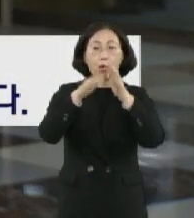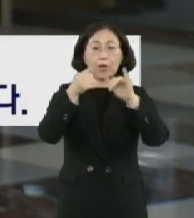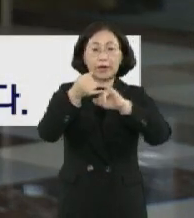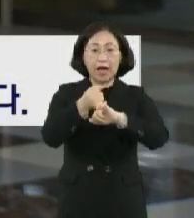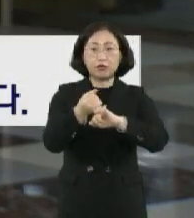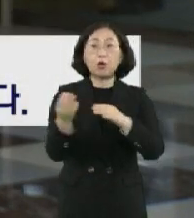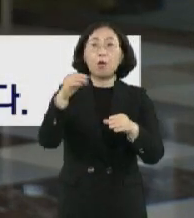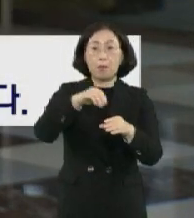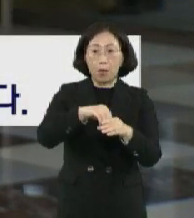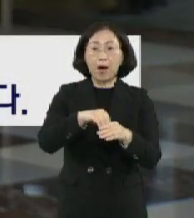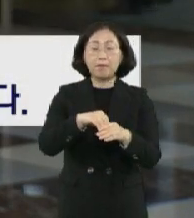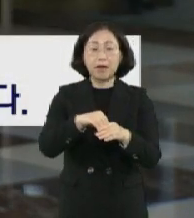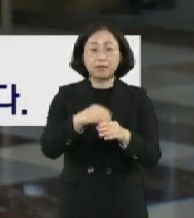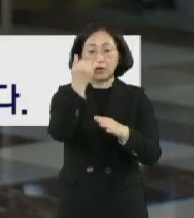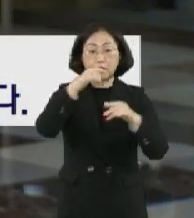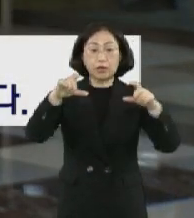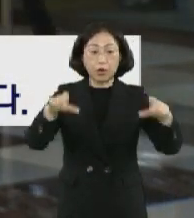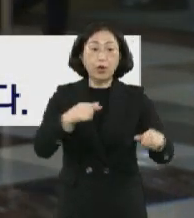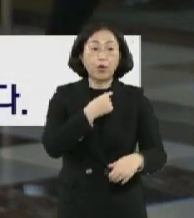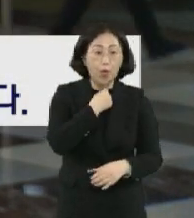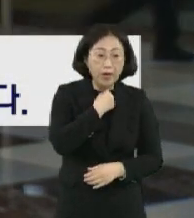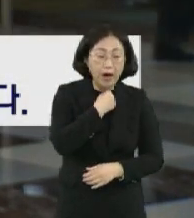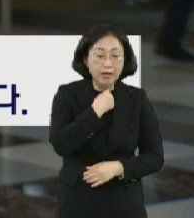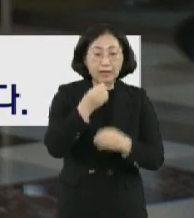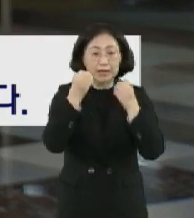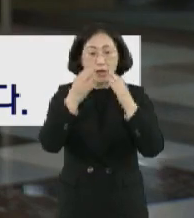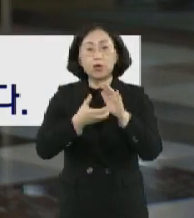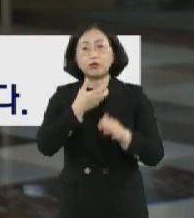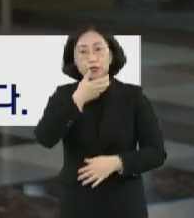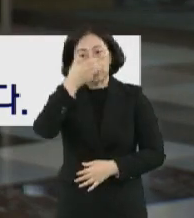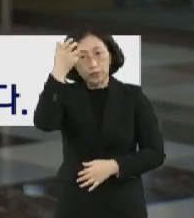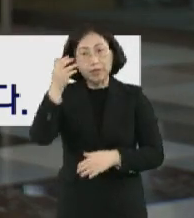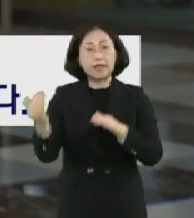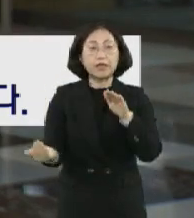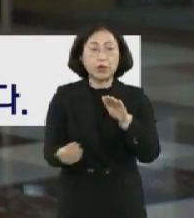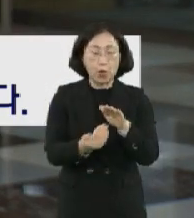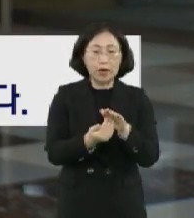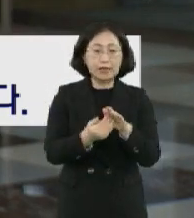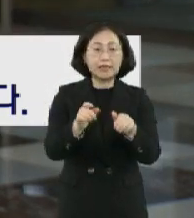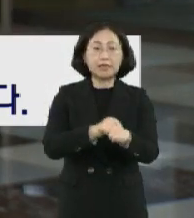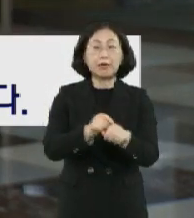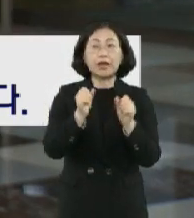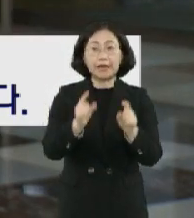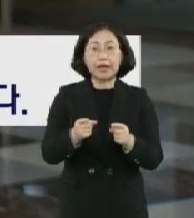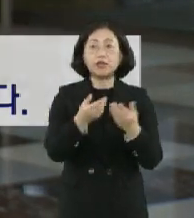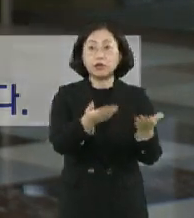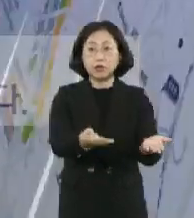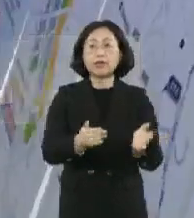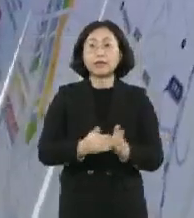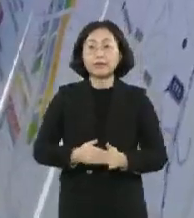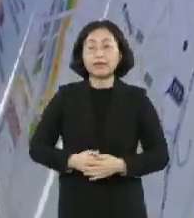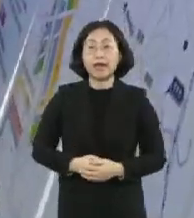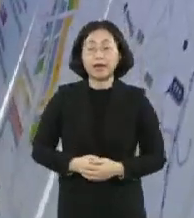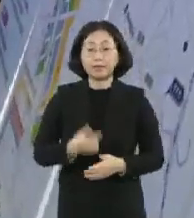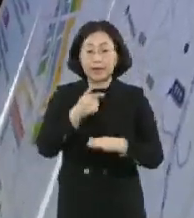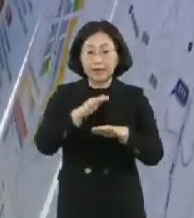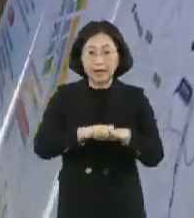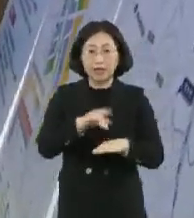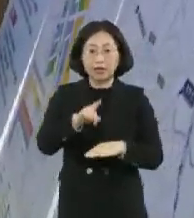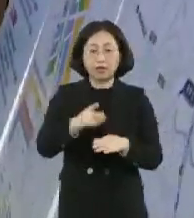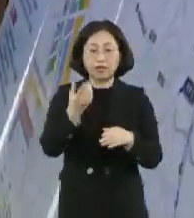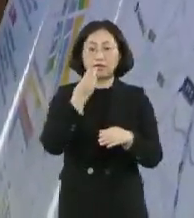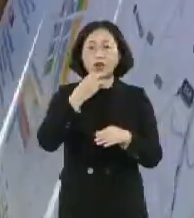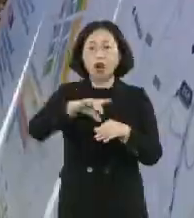포함시켜서 억 충청 2 바라는 새로운 들이 이루어지는 그런 특별한 계기를 만들겠습니다 대전은